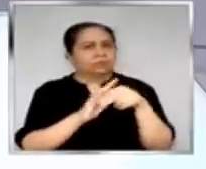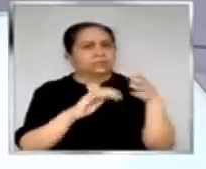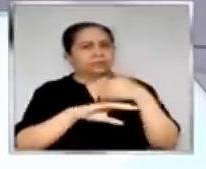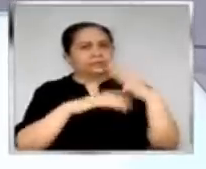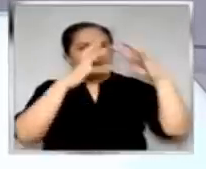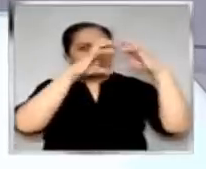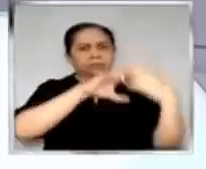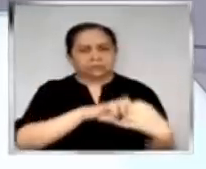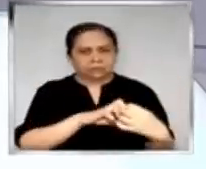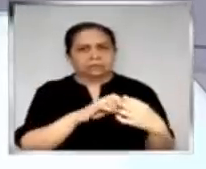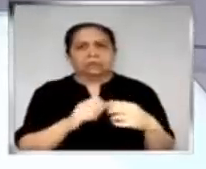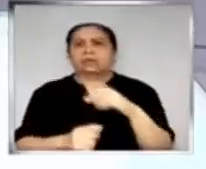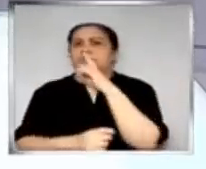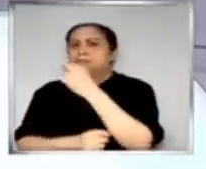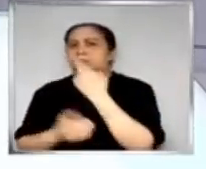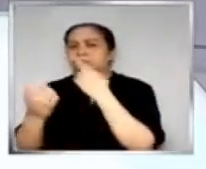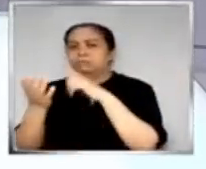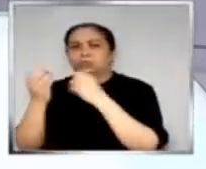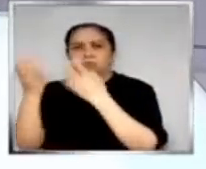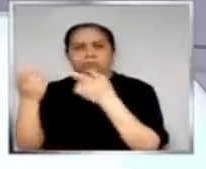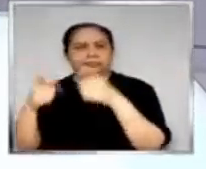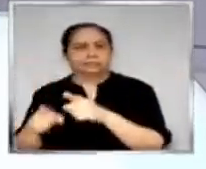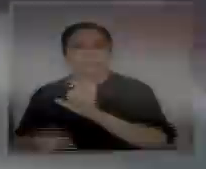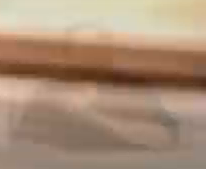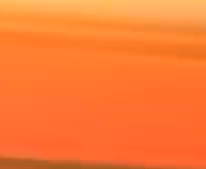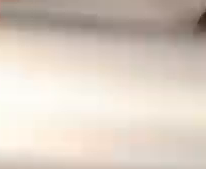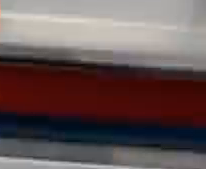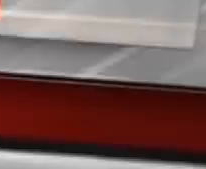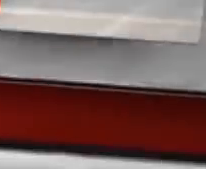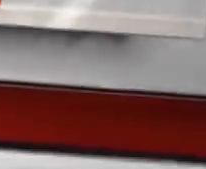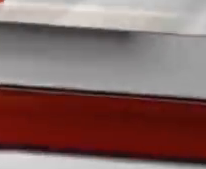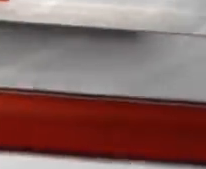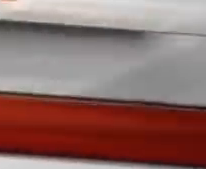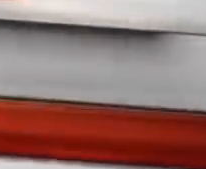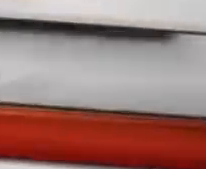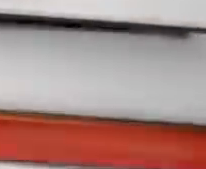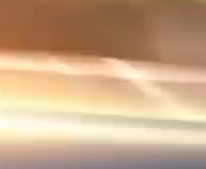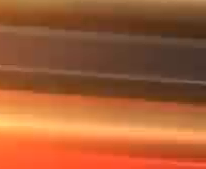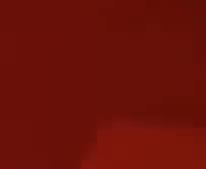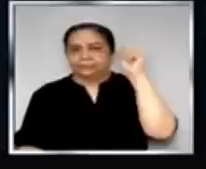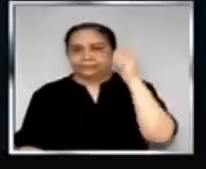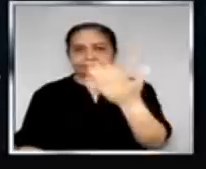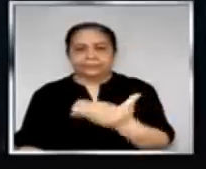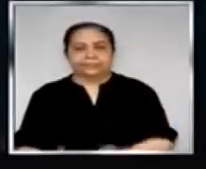nang i-report sa kanila ang insidente. Nakatutok live si Jonathan Andal.